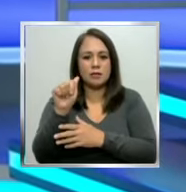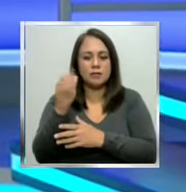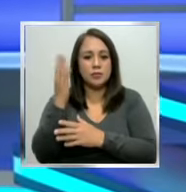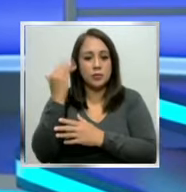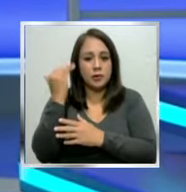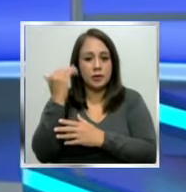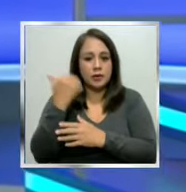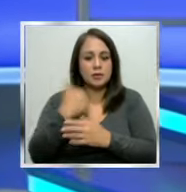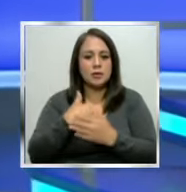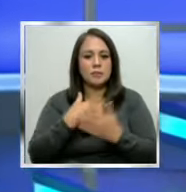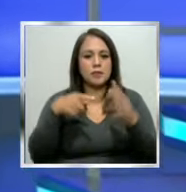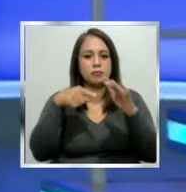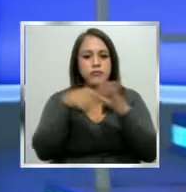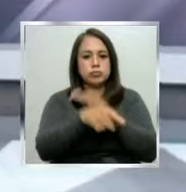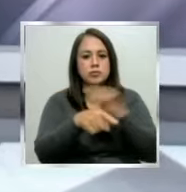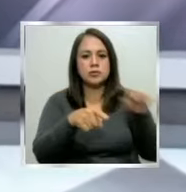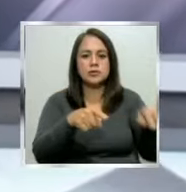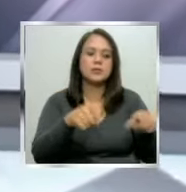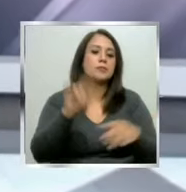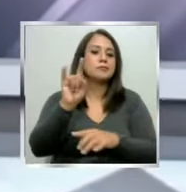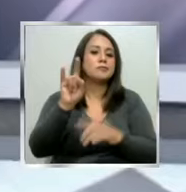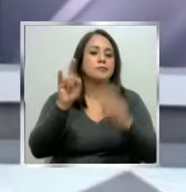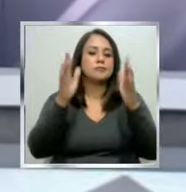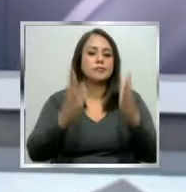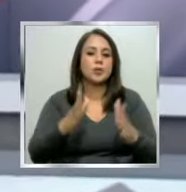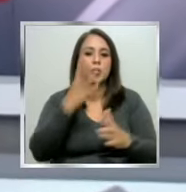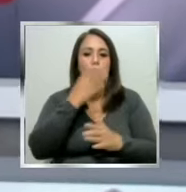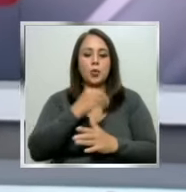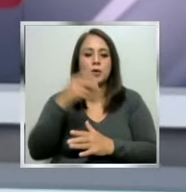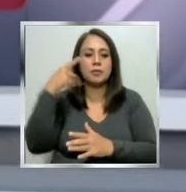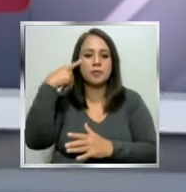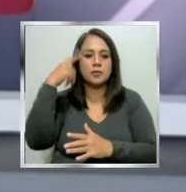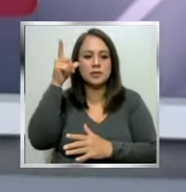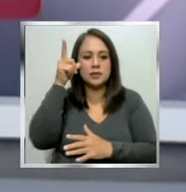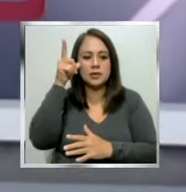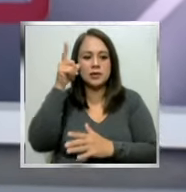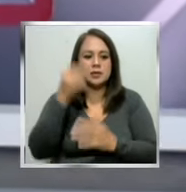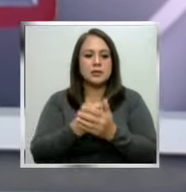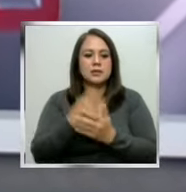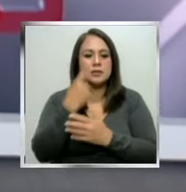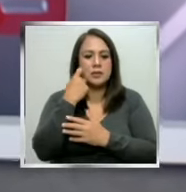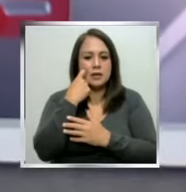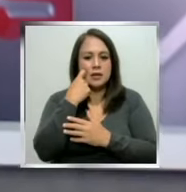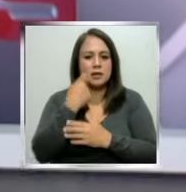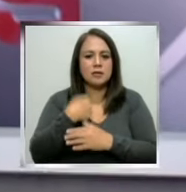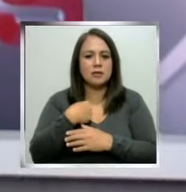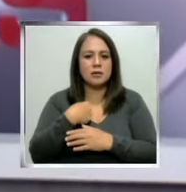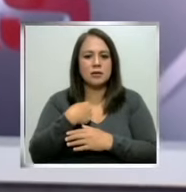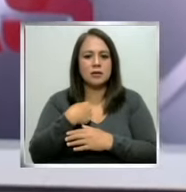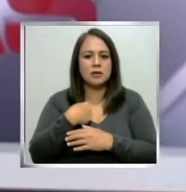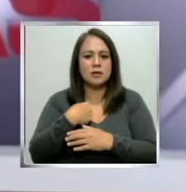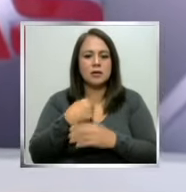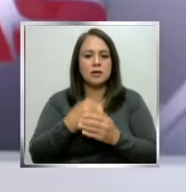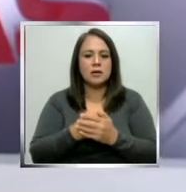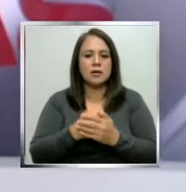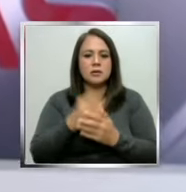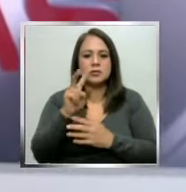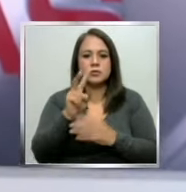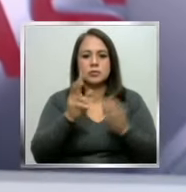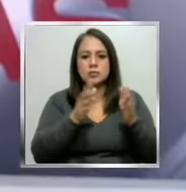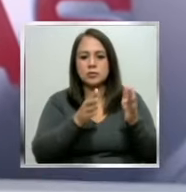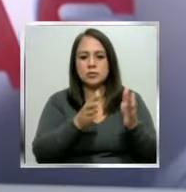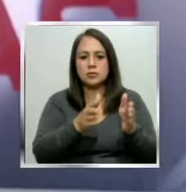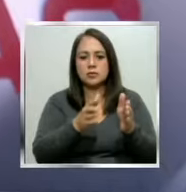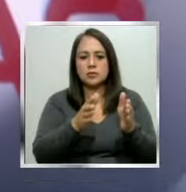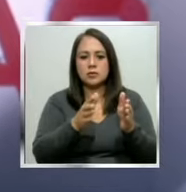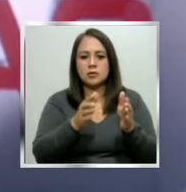pagpaslang sa broadcaster na si Percy Lapid. Kaya kanina magkasunod na pinuntahan ng mga otoridad ang dalawang pag-aari ni Bantag para dakpin